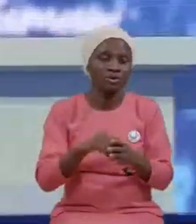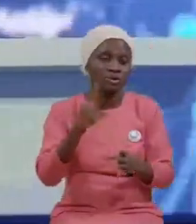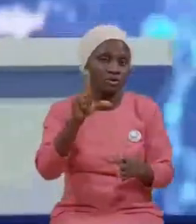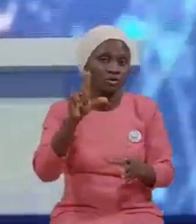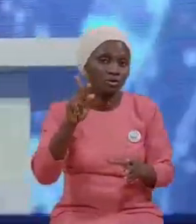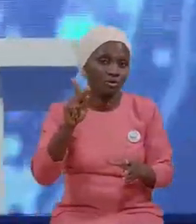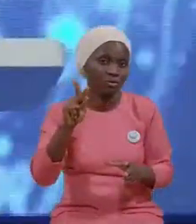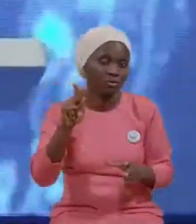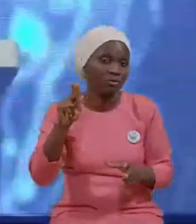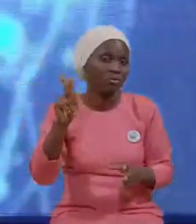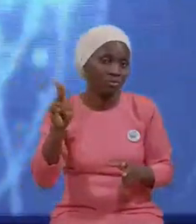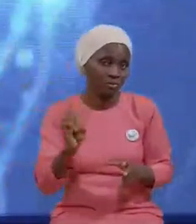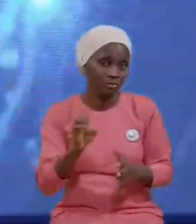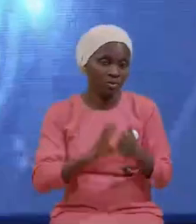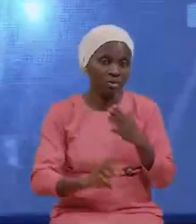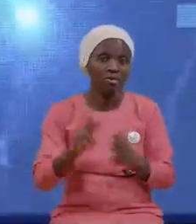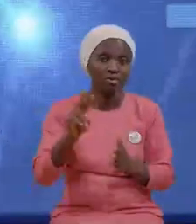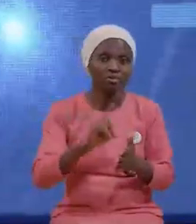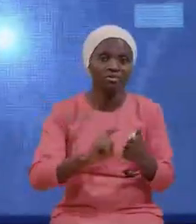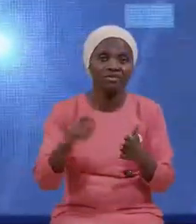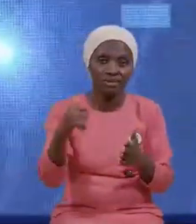Lisons à partir du verset 10.